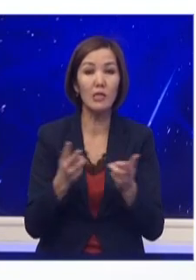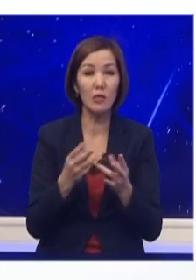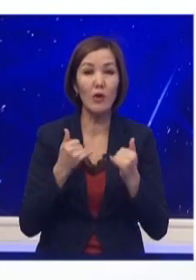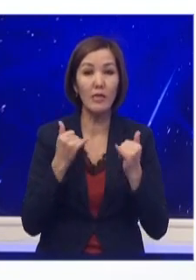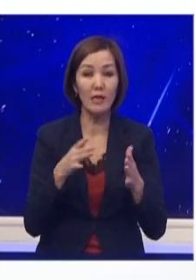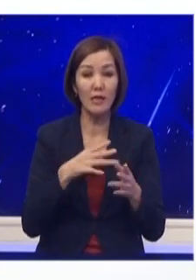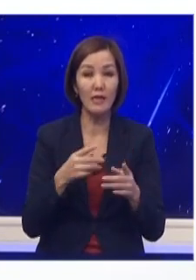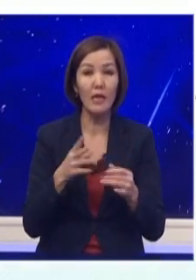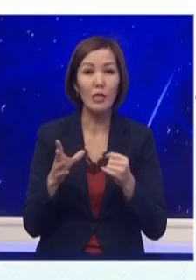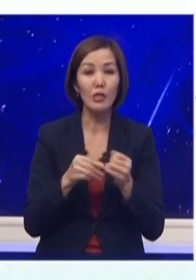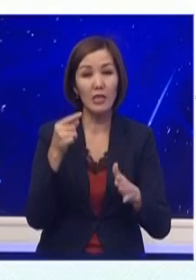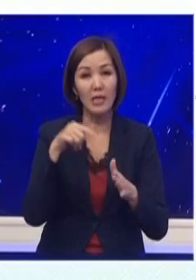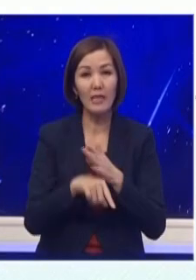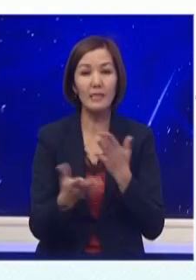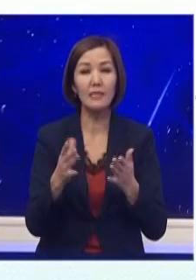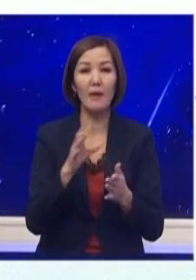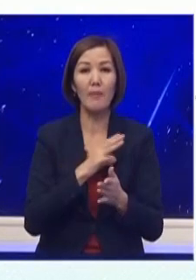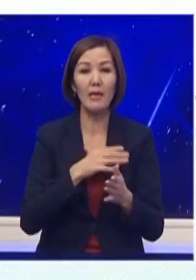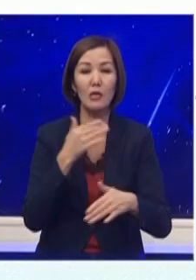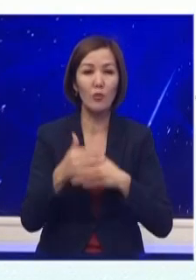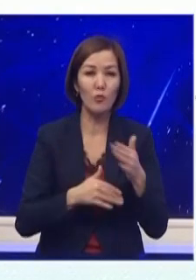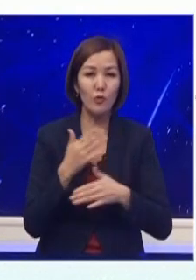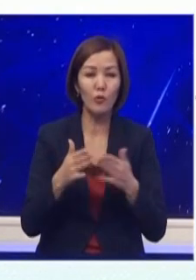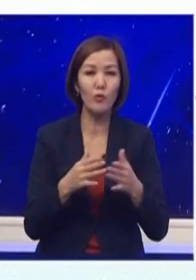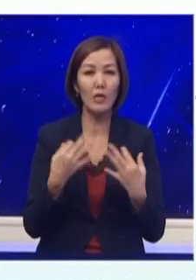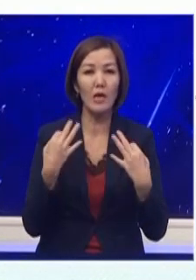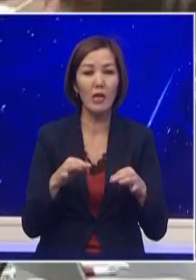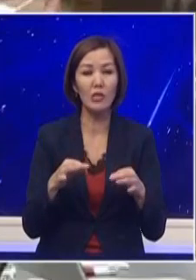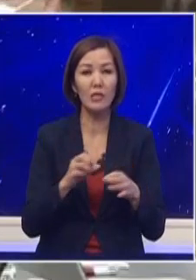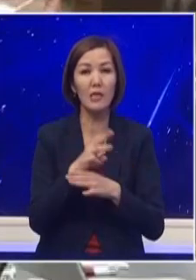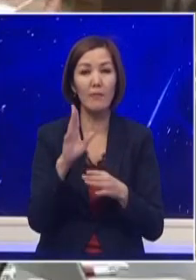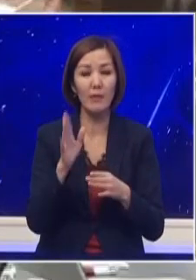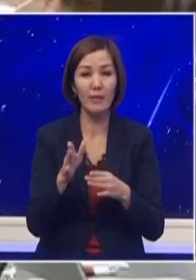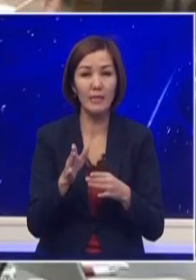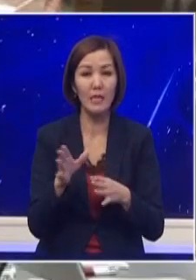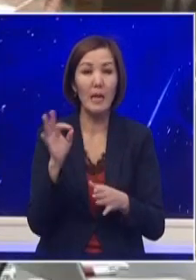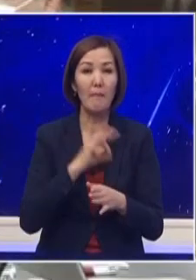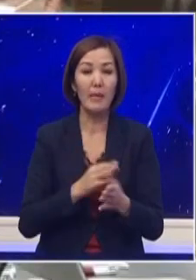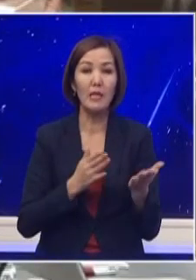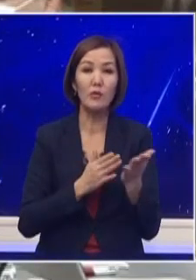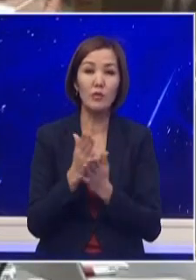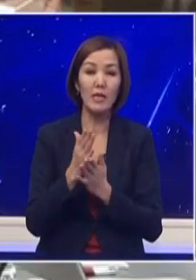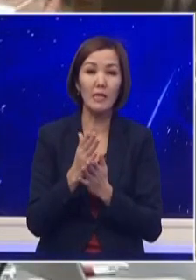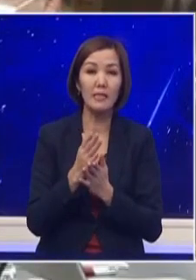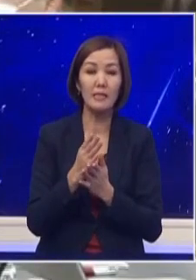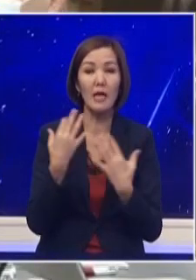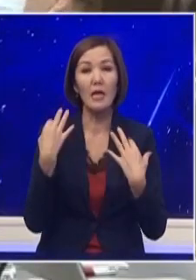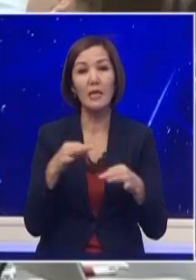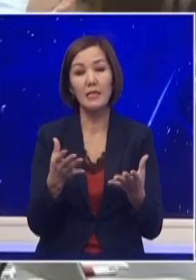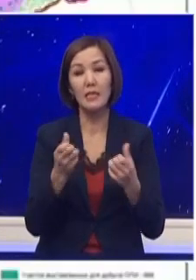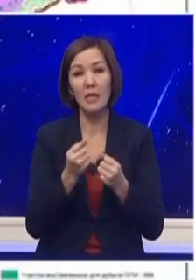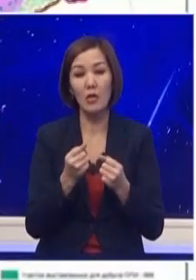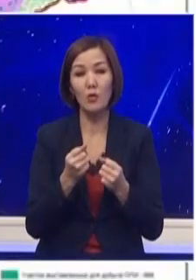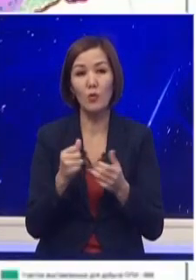негізделген. Енді жер қойнауының байлығын өндіру ісінде ашықтық қамтамасыз етіледі. Оны пайдалану саласында лицензиялар алу